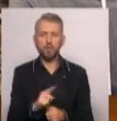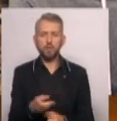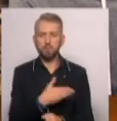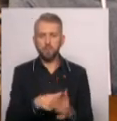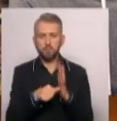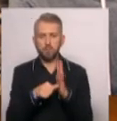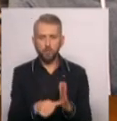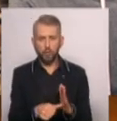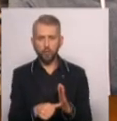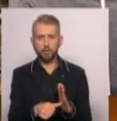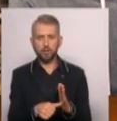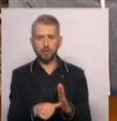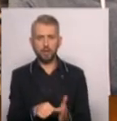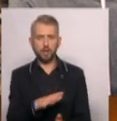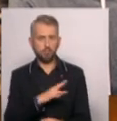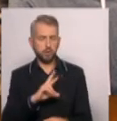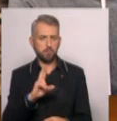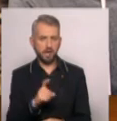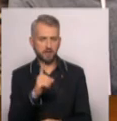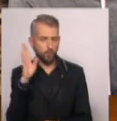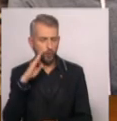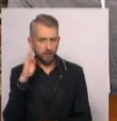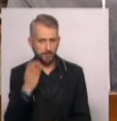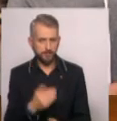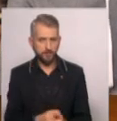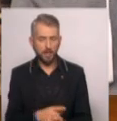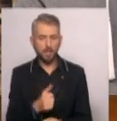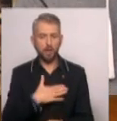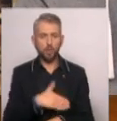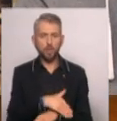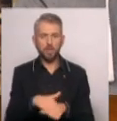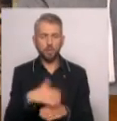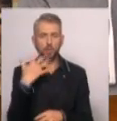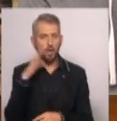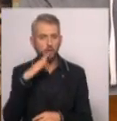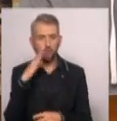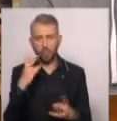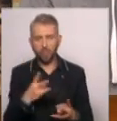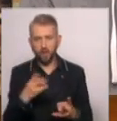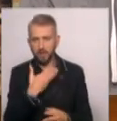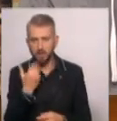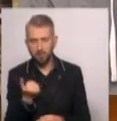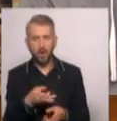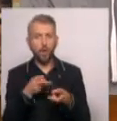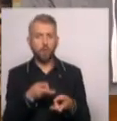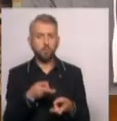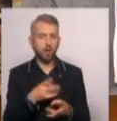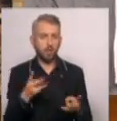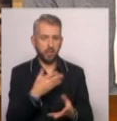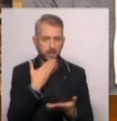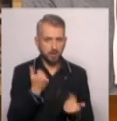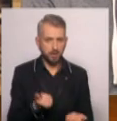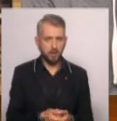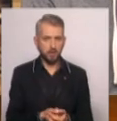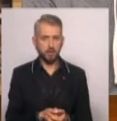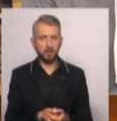півроку були без води. За моєю адресою води гарячої як не було, так і нема. Опалення як не було, так і нема.